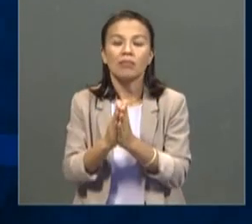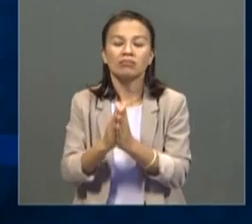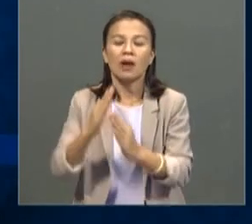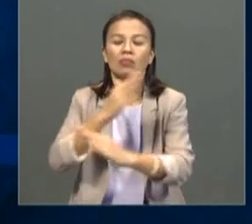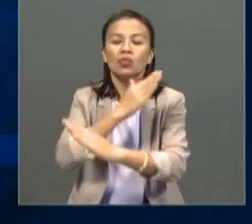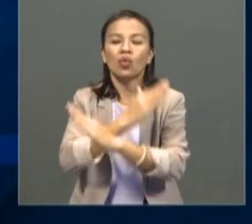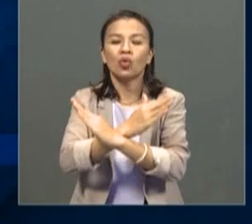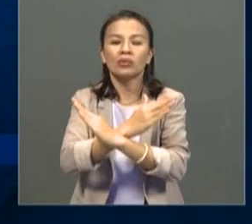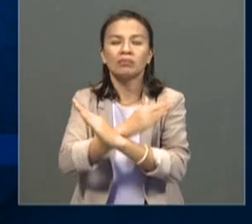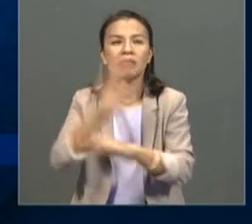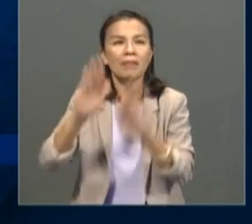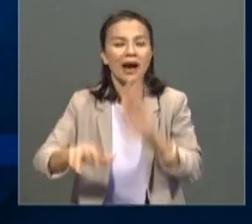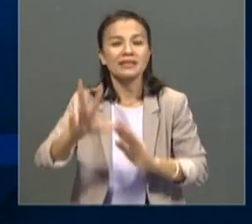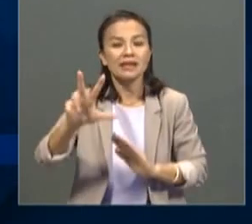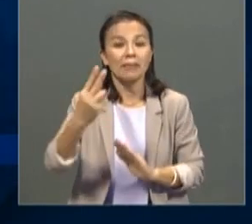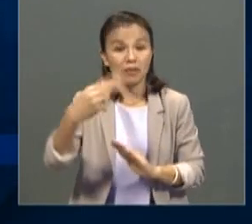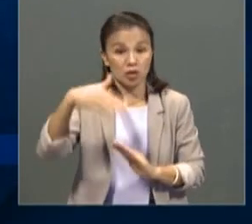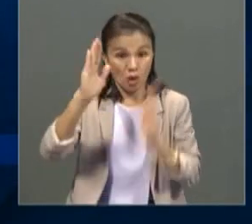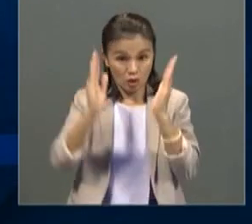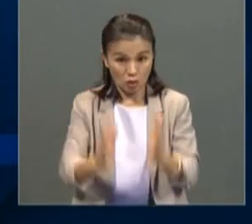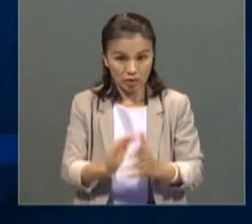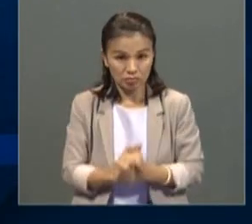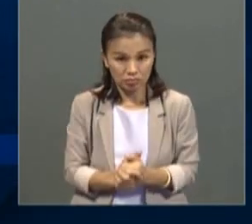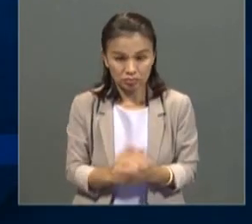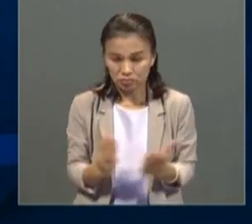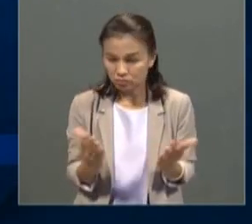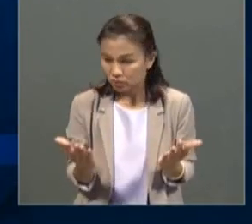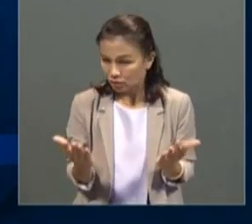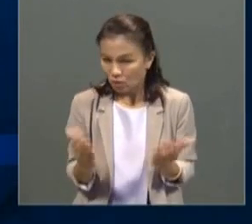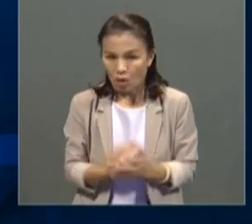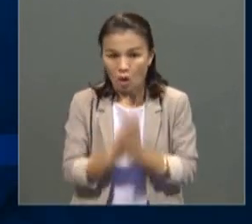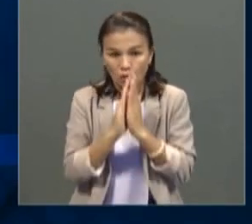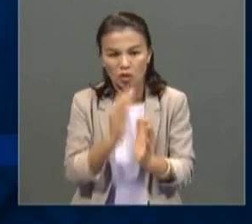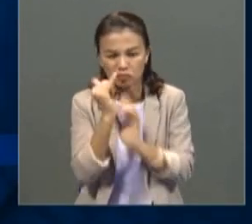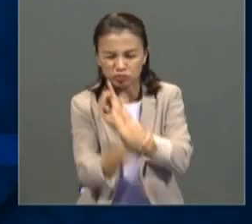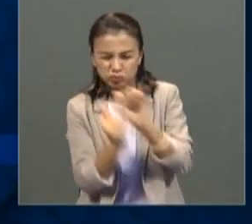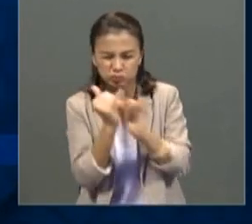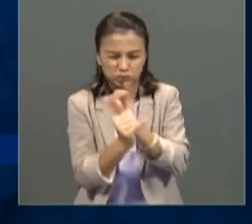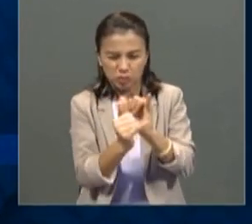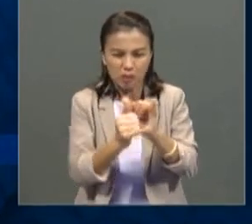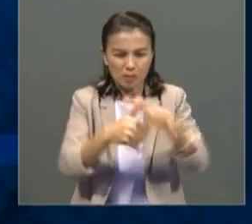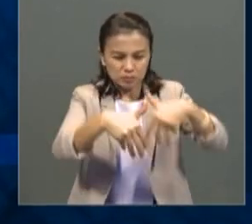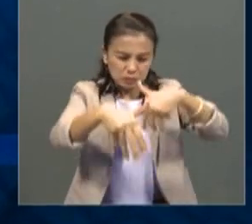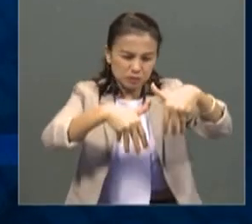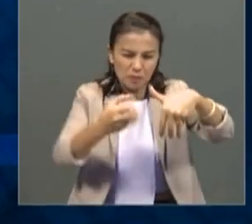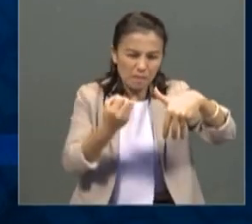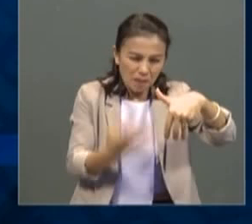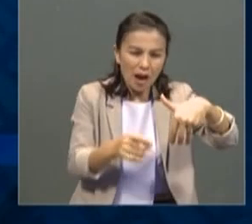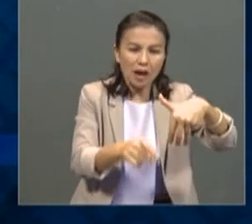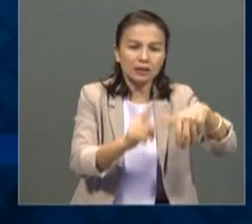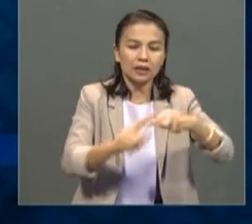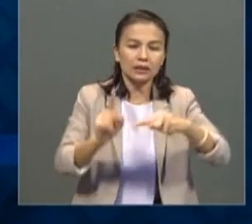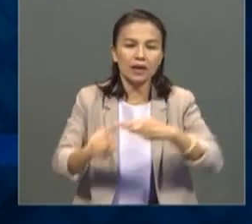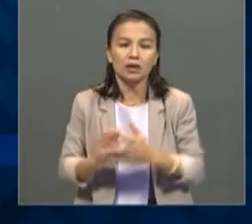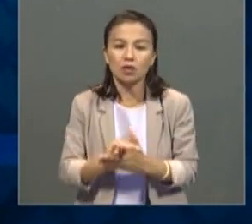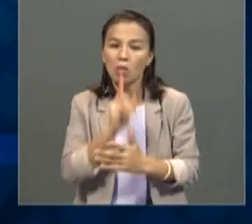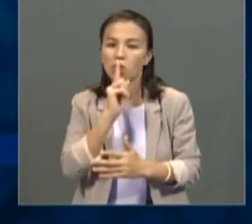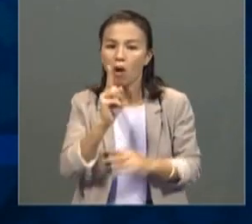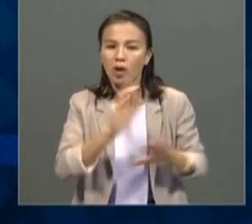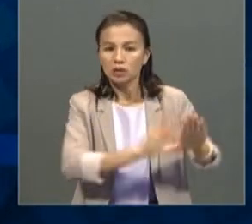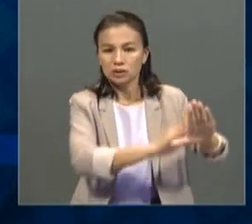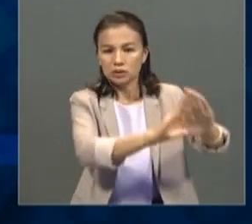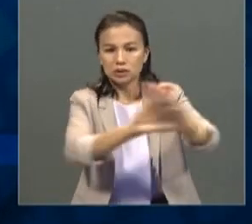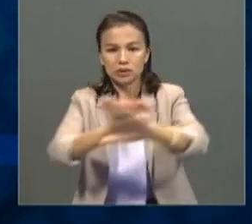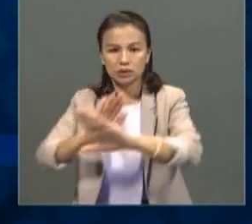ဘတွေကလည်းလိုက်ကြတယ်ပေါ့အများဖြစ်မိဘတွေကလည်း2,000-2,000လိုက်ကြတယ်အဲ့တော့လူတွေက3,000လောက်ရှိသွားတယ်ဒါကြောင့်မလို့လူသိပ်သည်မှုပေါ့နော်လူထုထက်မှုအများ